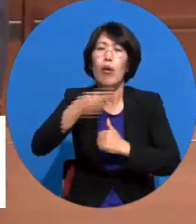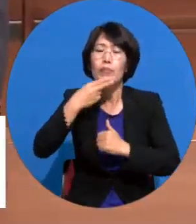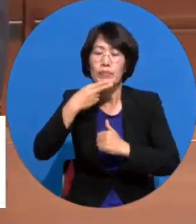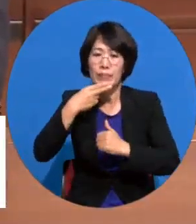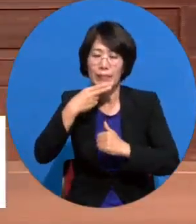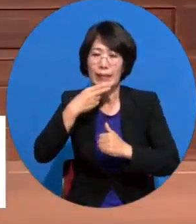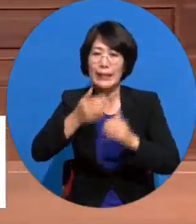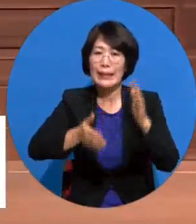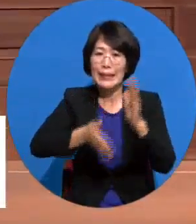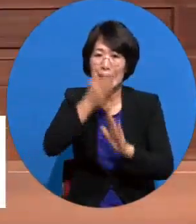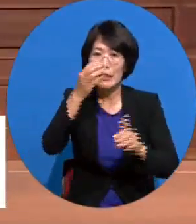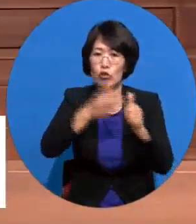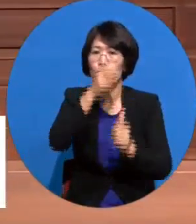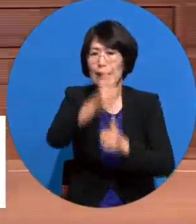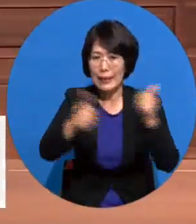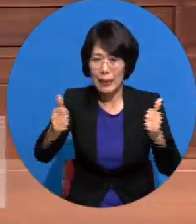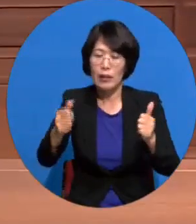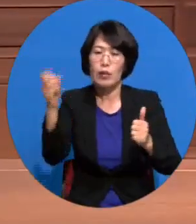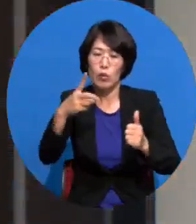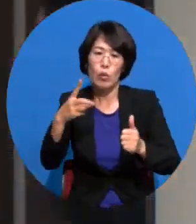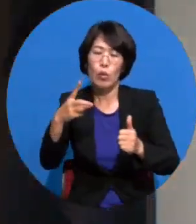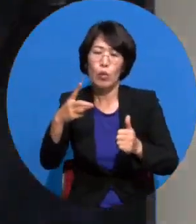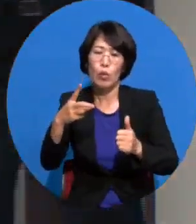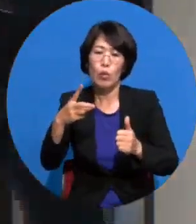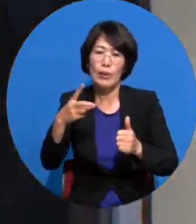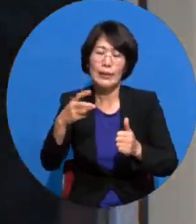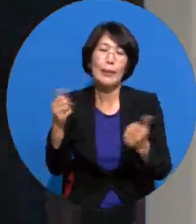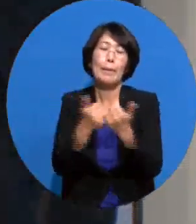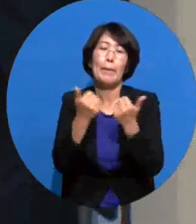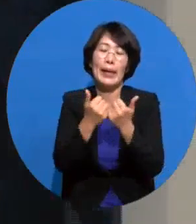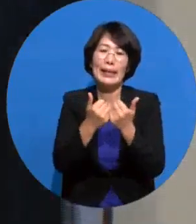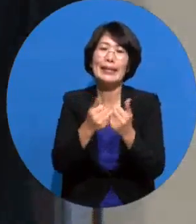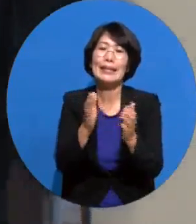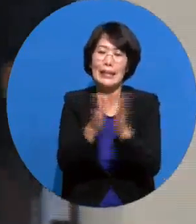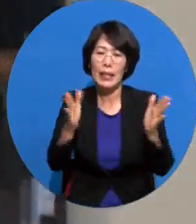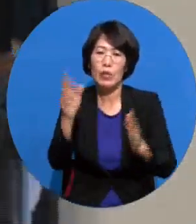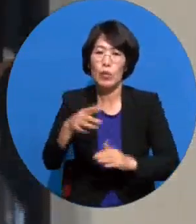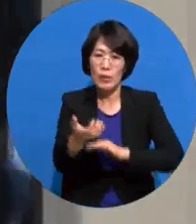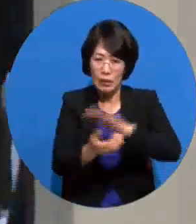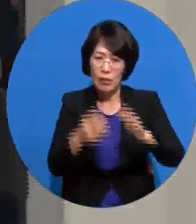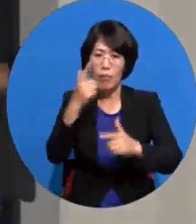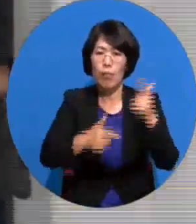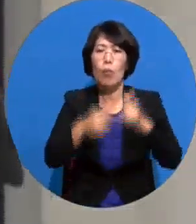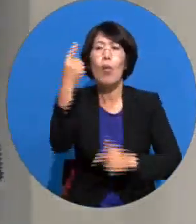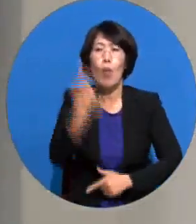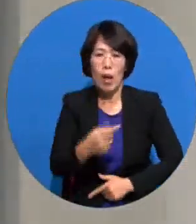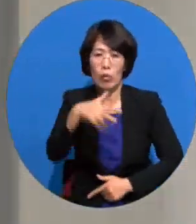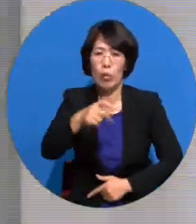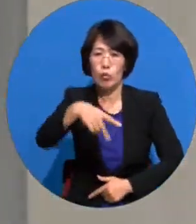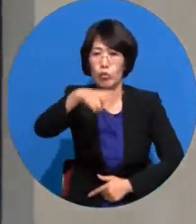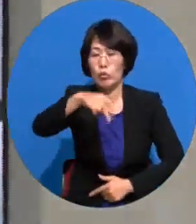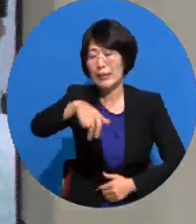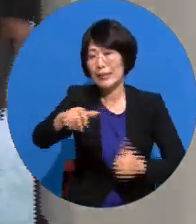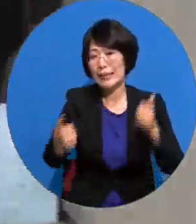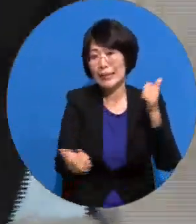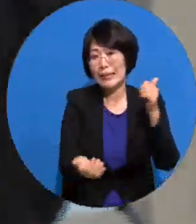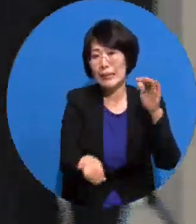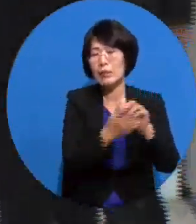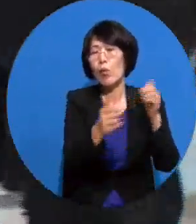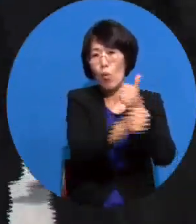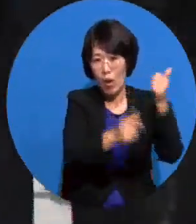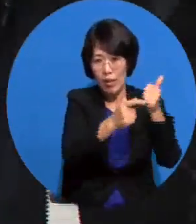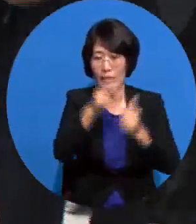대통령의 회동도 성사될 분위기입니다. 앞서 목포를 방문했던 조수진 최고위원에게 박홍렬